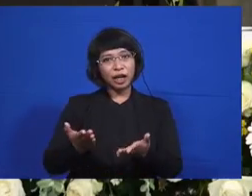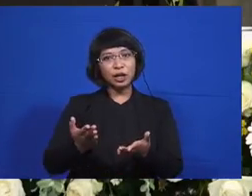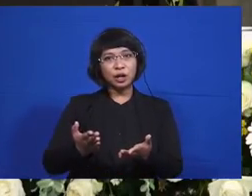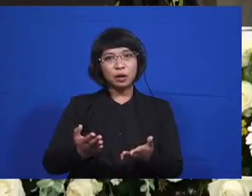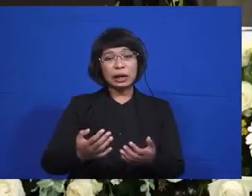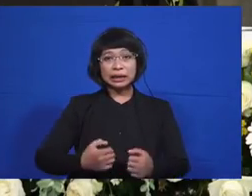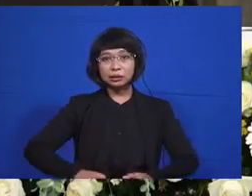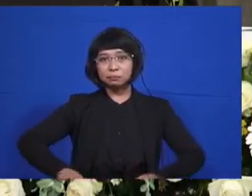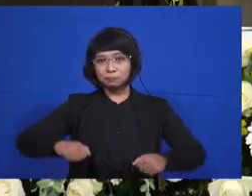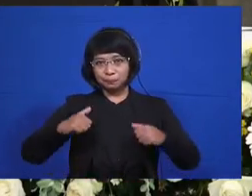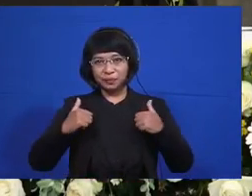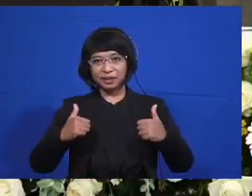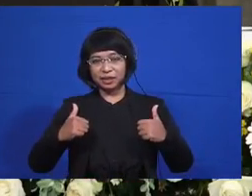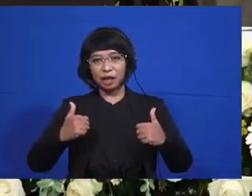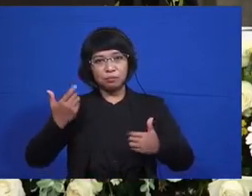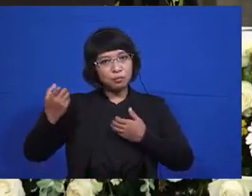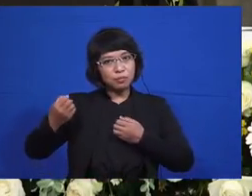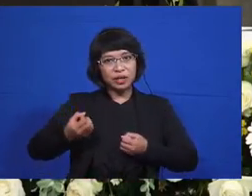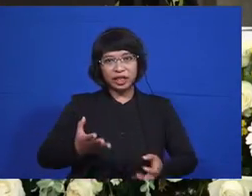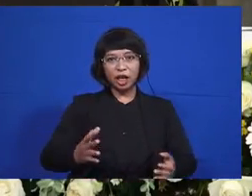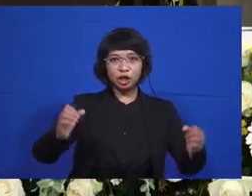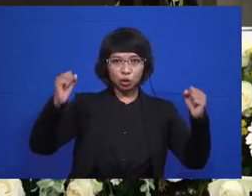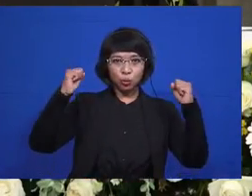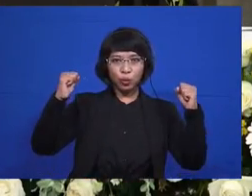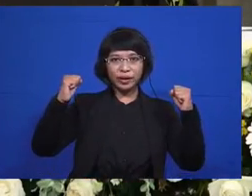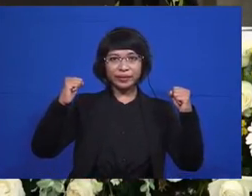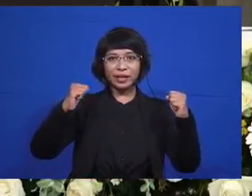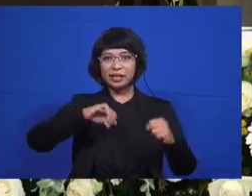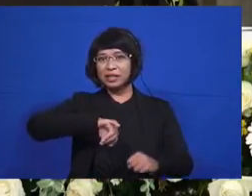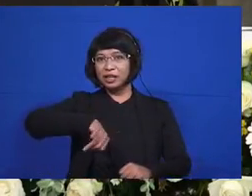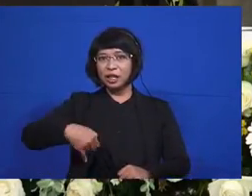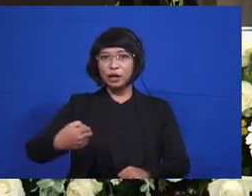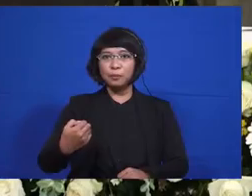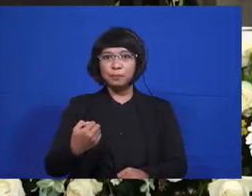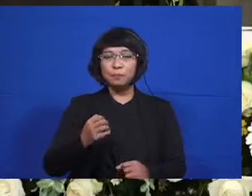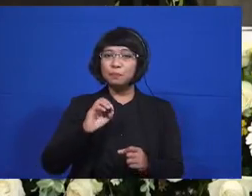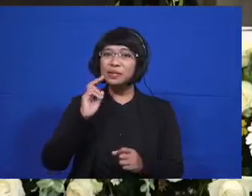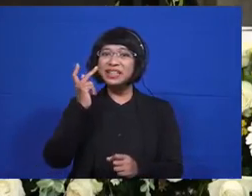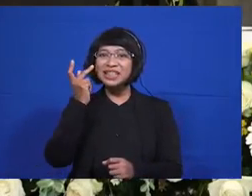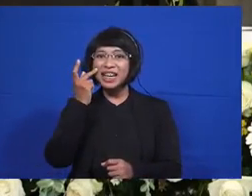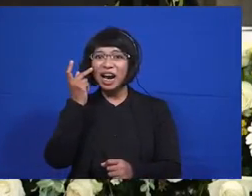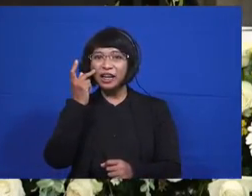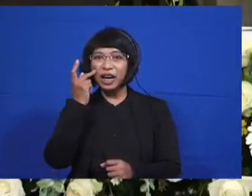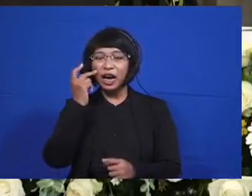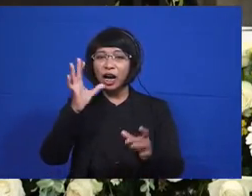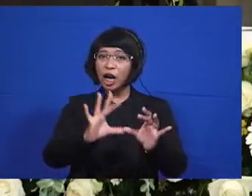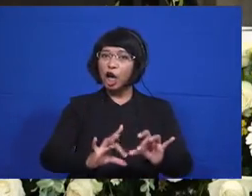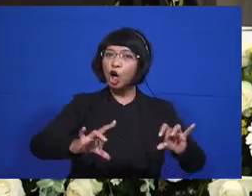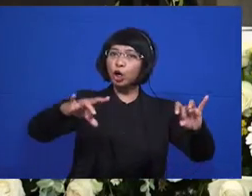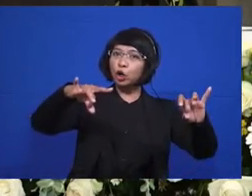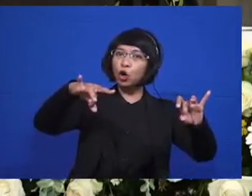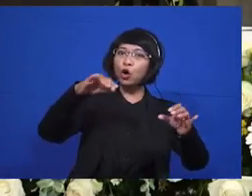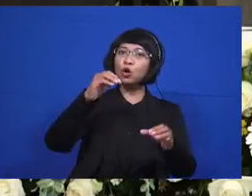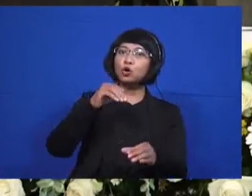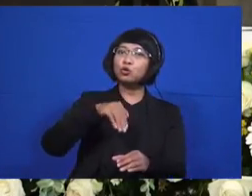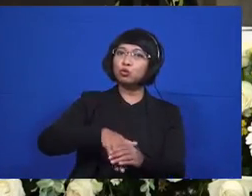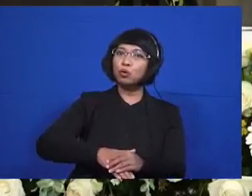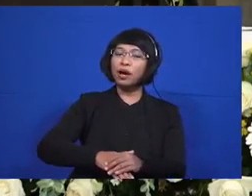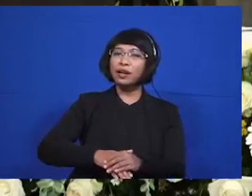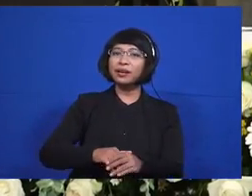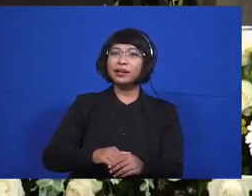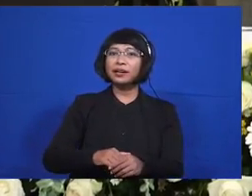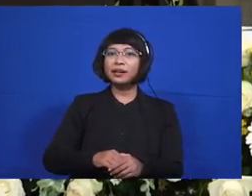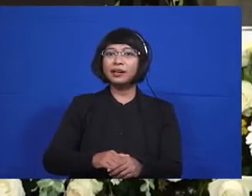untuk melaksanakan ini semua, asal kita tetap menjaga roh Tuhan ada dalam diri kita. Dan tetap ingat akan semangat